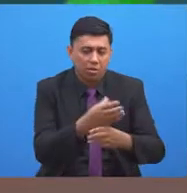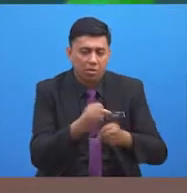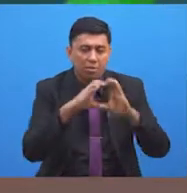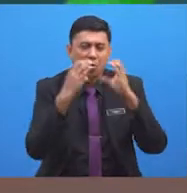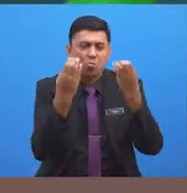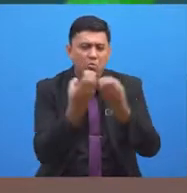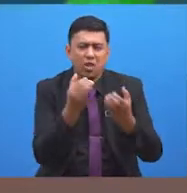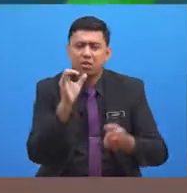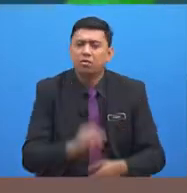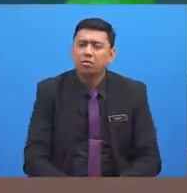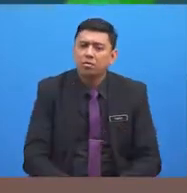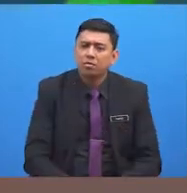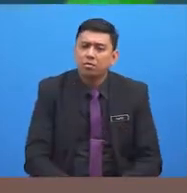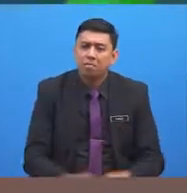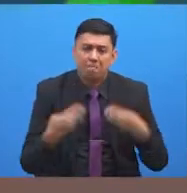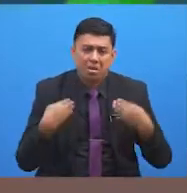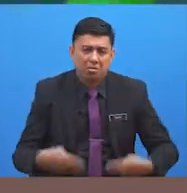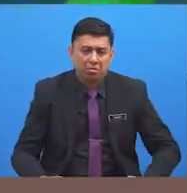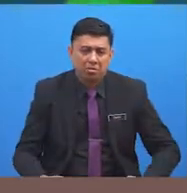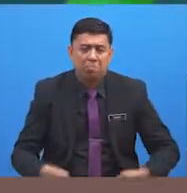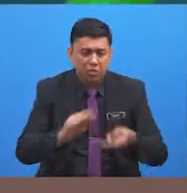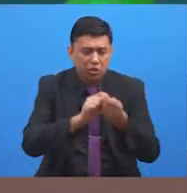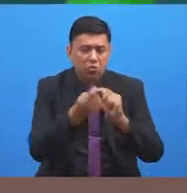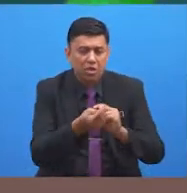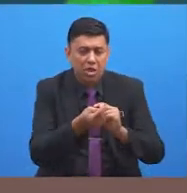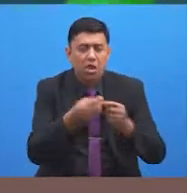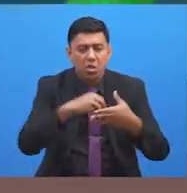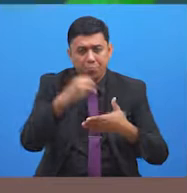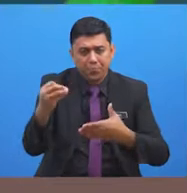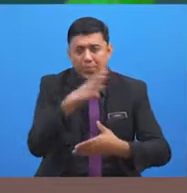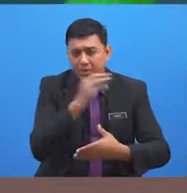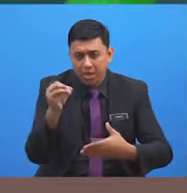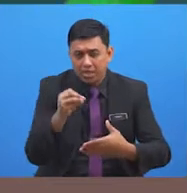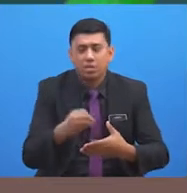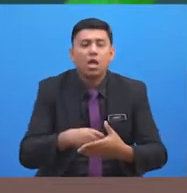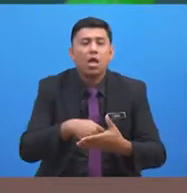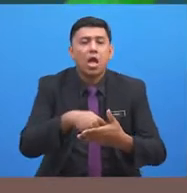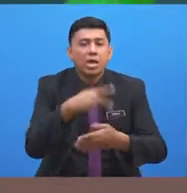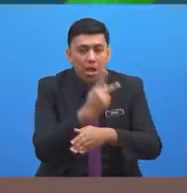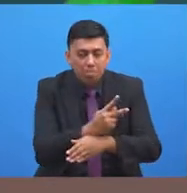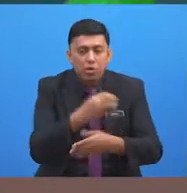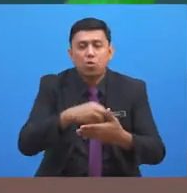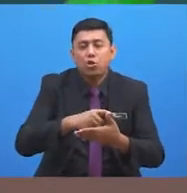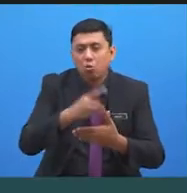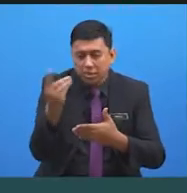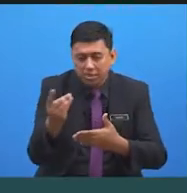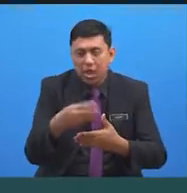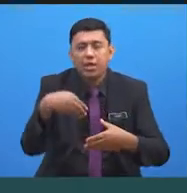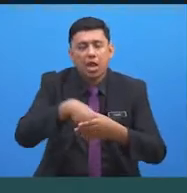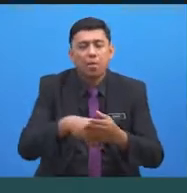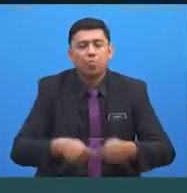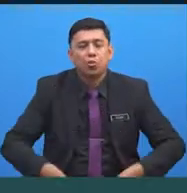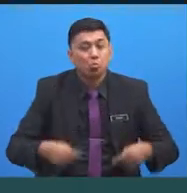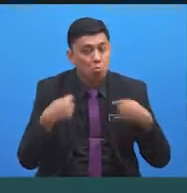Terdapat sekumpulan organ yang terlibat dalam proses pertukaran oksigen dan karbon dioksida dalam tubuh. Begitu